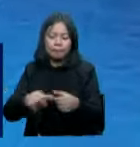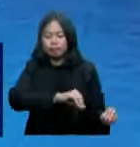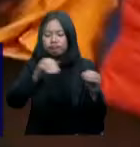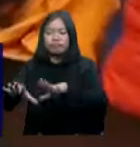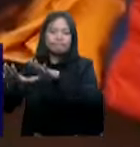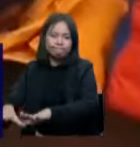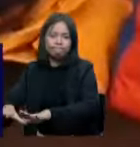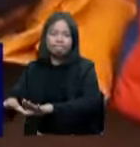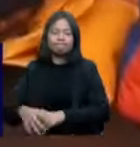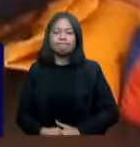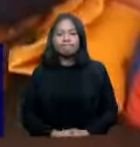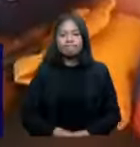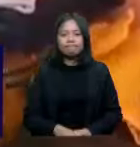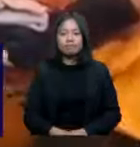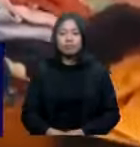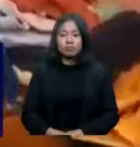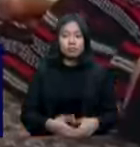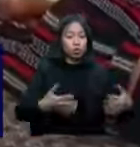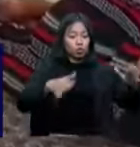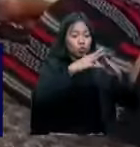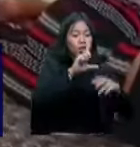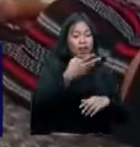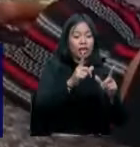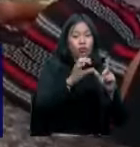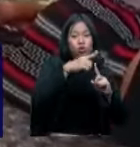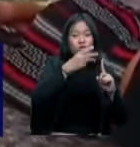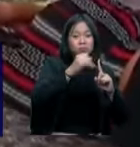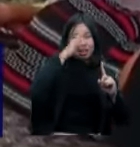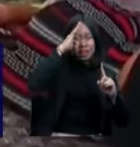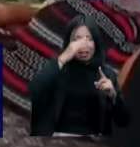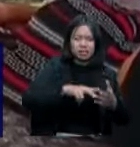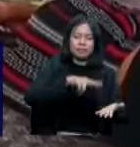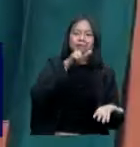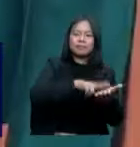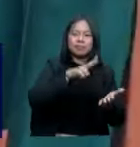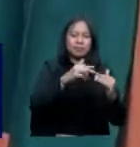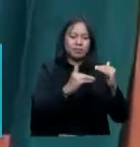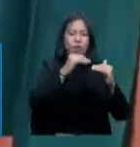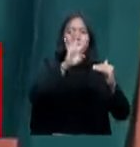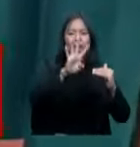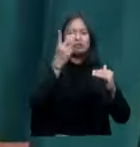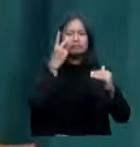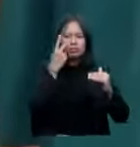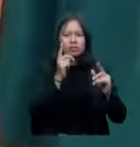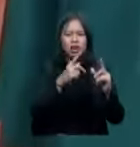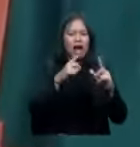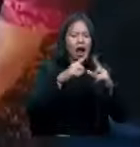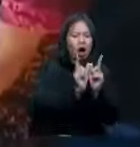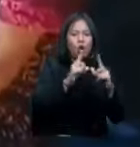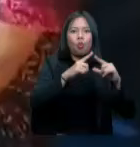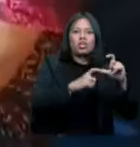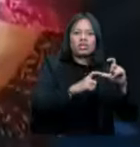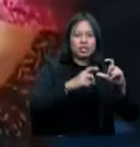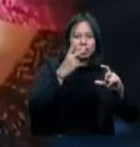saat ini status Gunung leot Tobi laki-laki berada pada level 4 Awas dari Flores Timur NTT